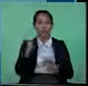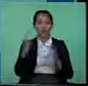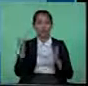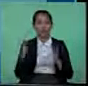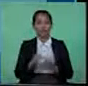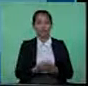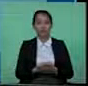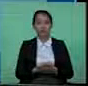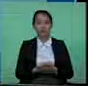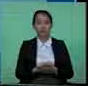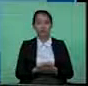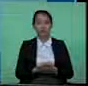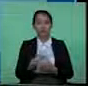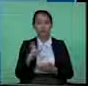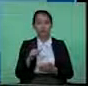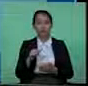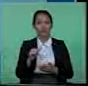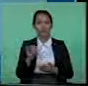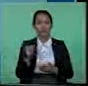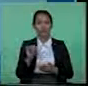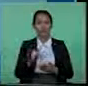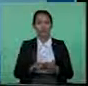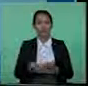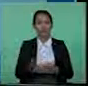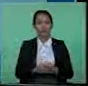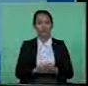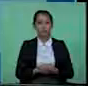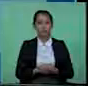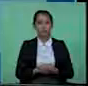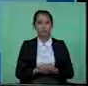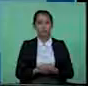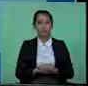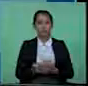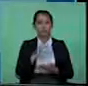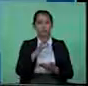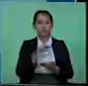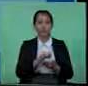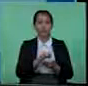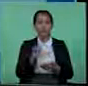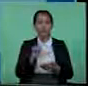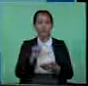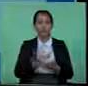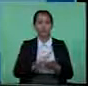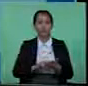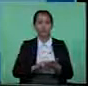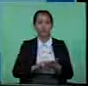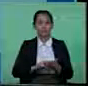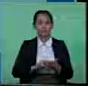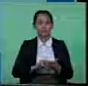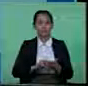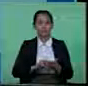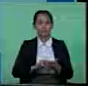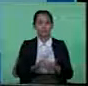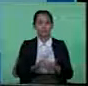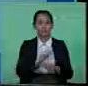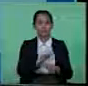olamiz, ya'ni 30 ko'paytirib 60. Javob 1800